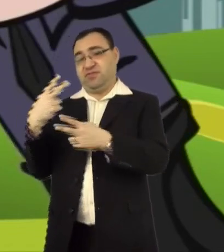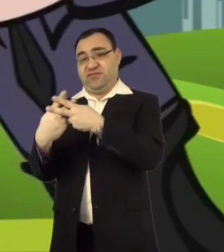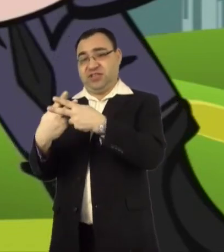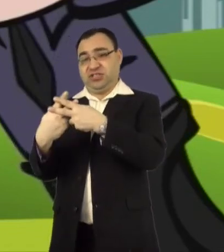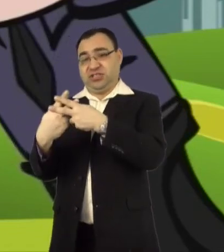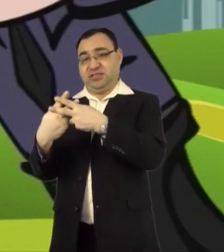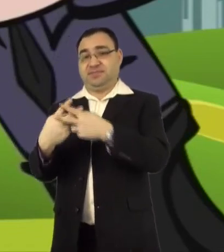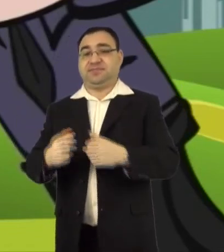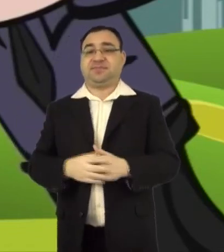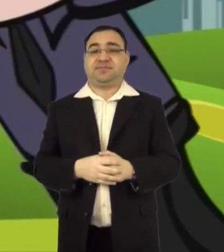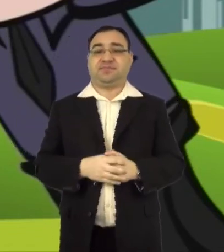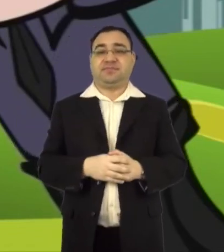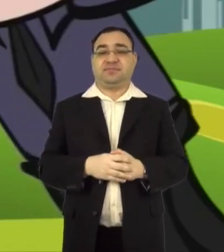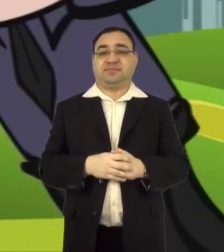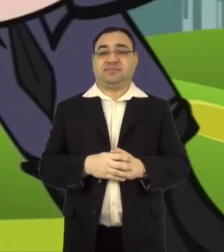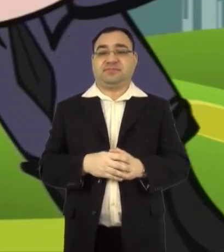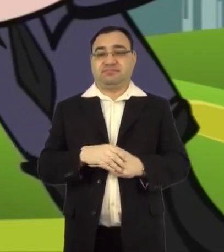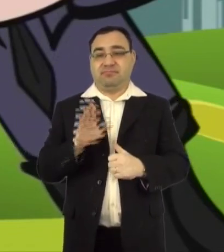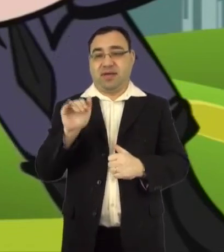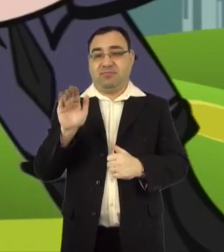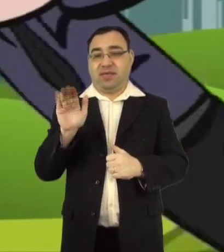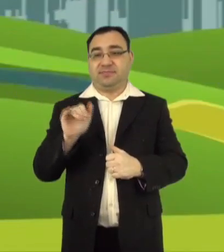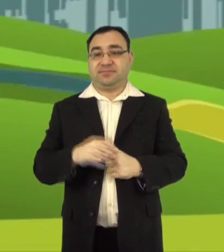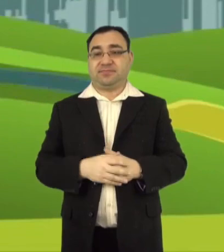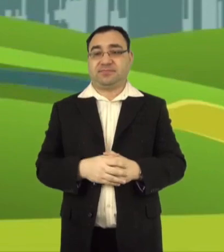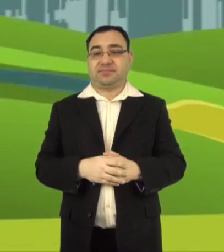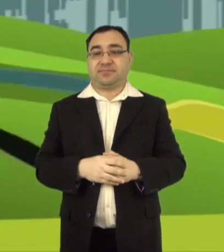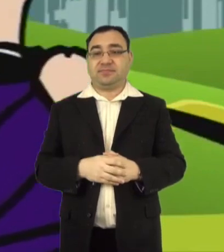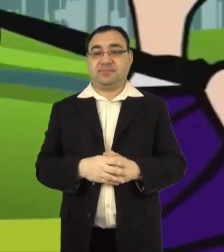dołek. Czyli do paki. Bye, bye.